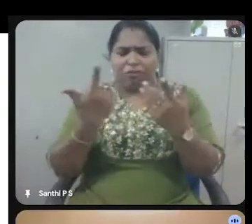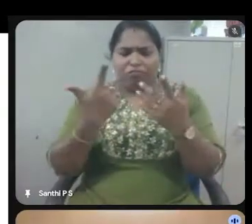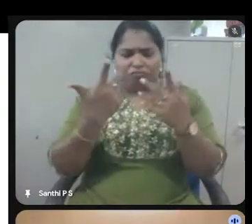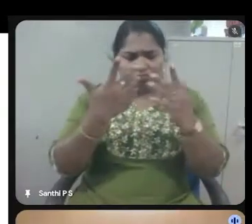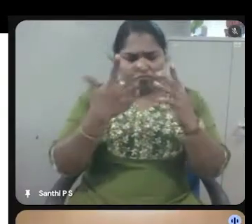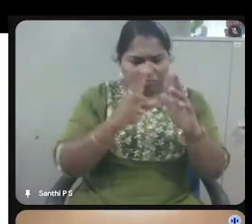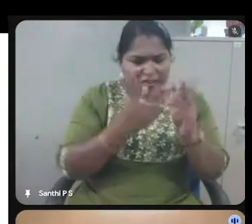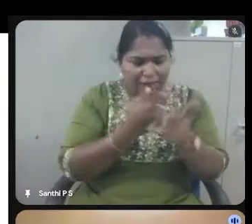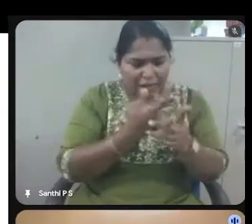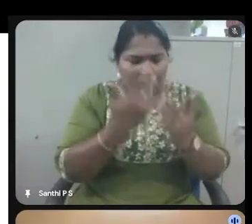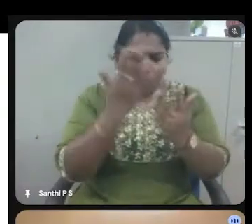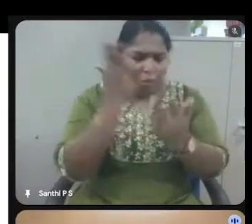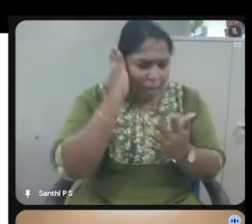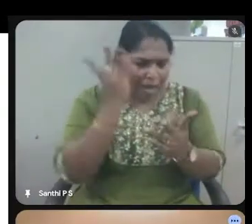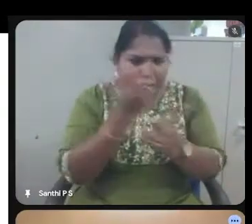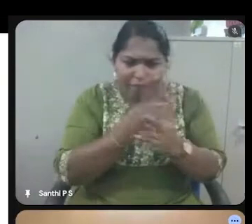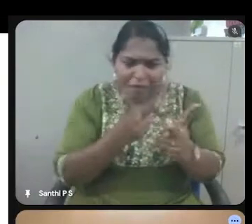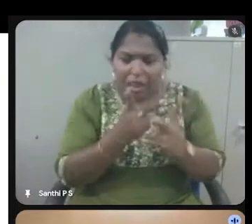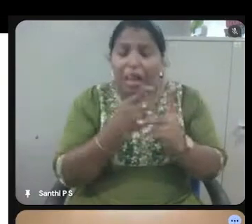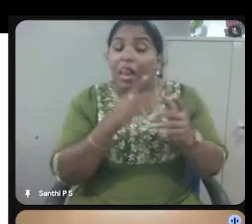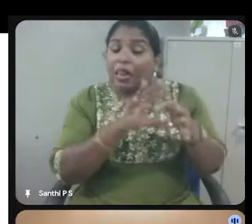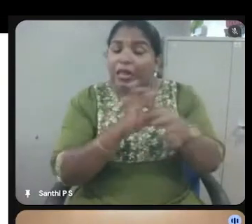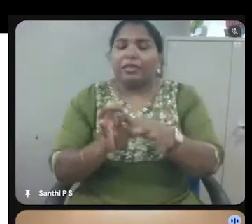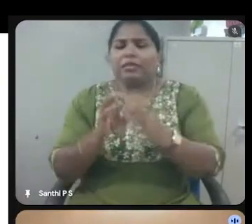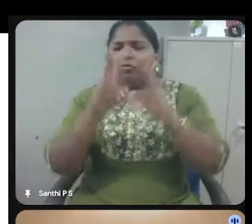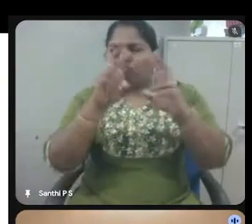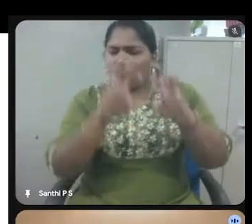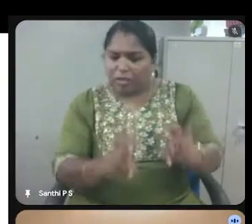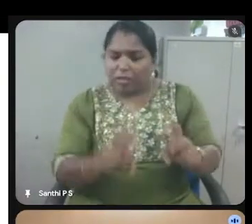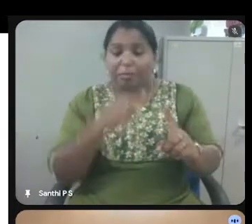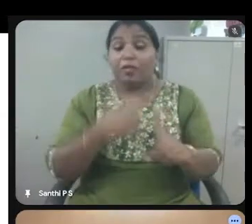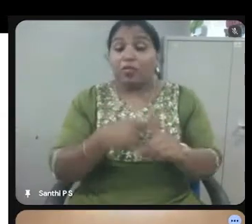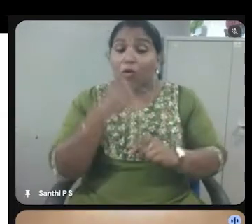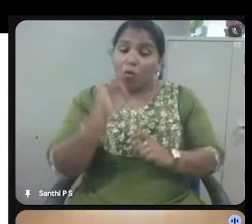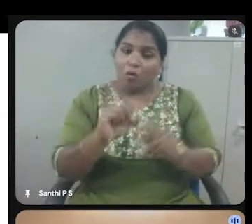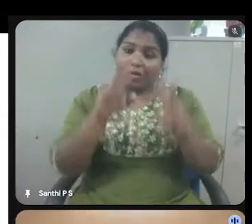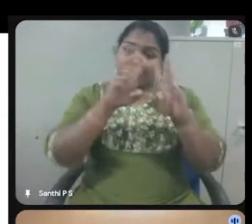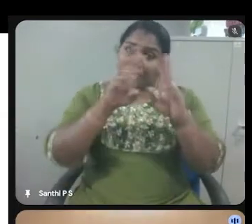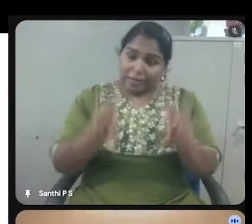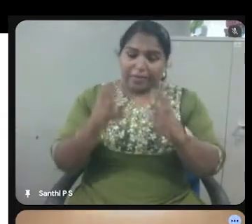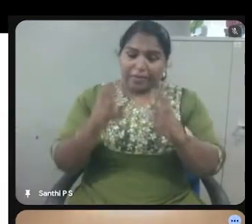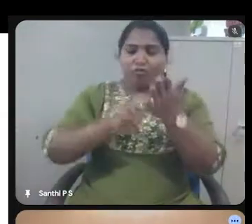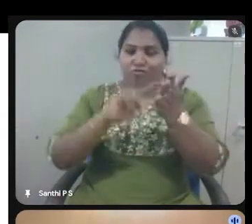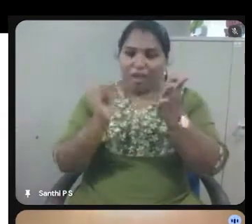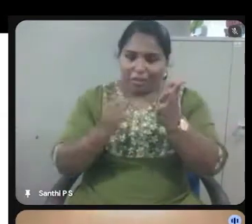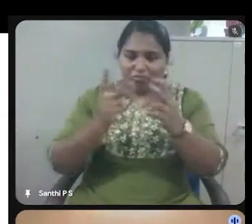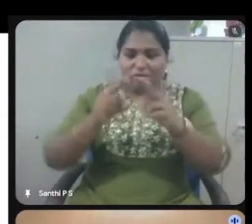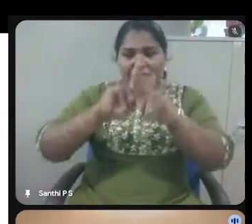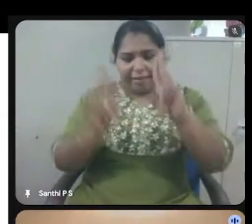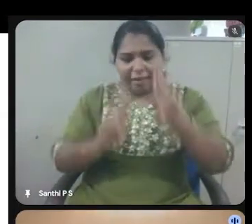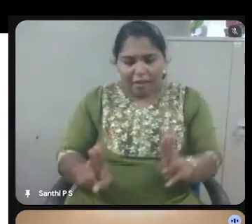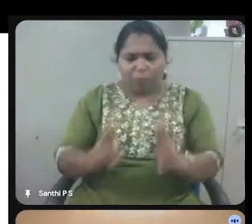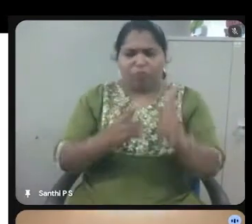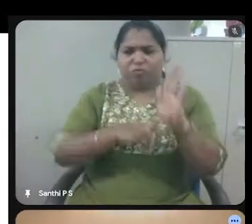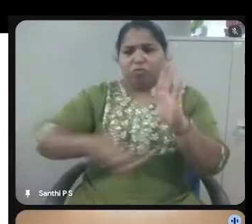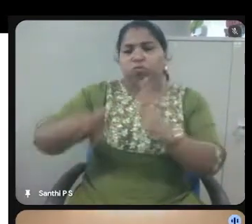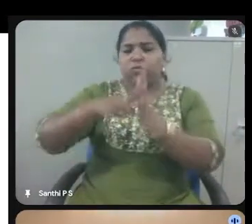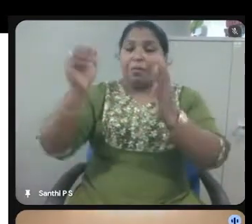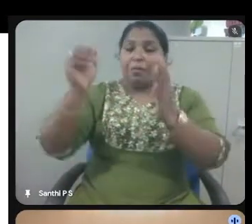നടത്തുകയും നാഷണൽ ഇന്റർനാഷണൽ തലത്തിൽ പഠനങ്ങൾ പ്രസിദ്ധീകരിച്ചിട്ടുമുണ്ട്. മിസ് വൃന്ദയെ ഇന്നത്തെ ഈ